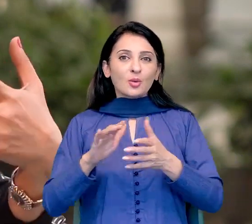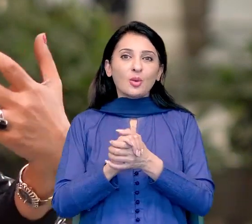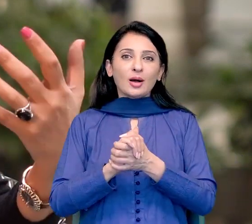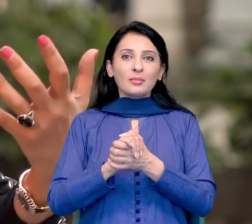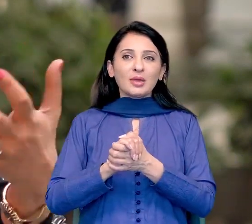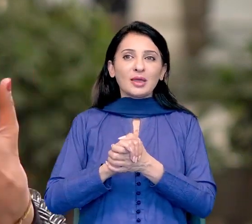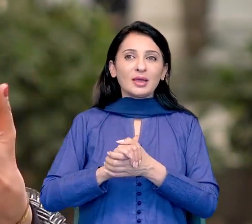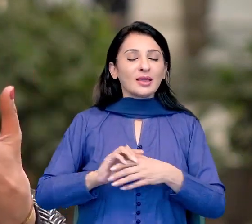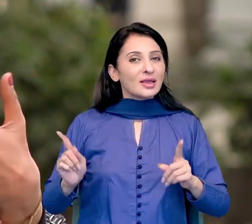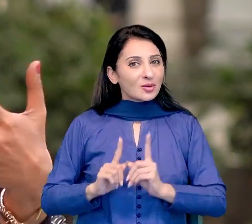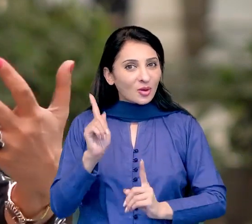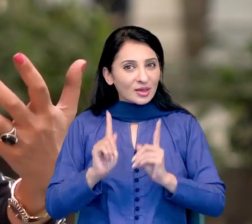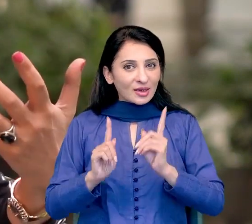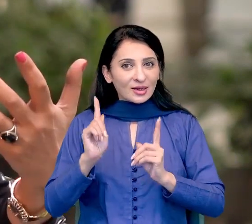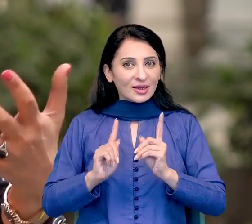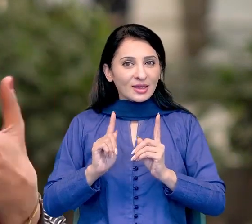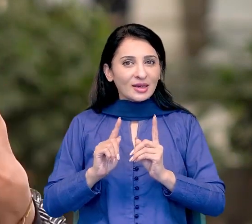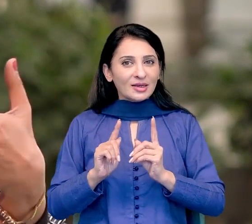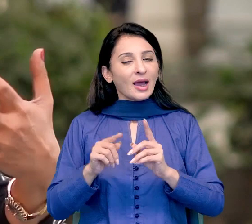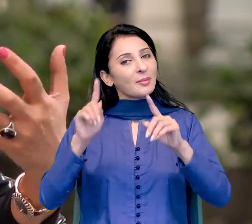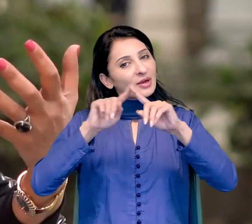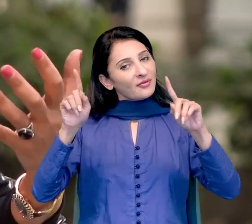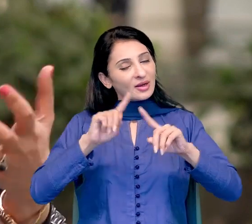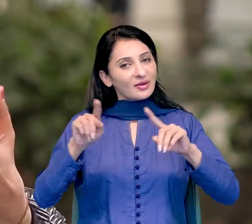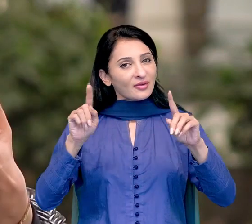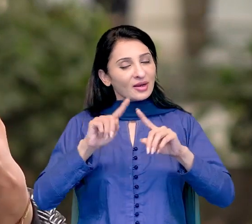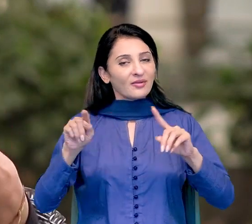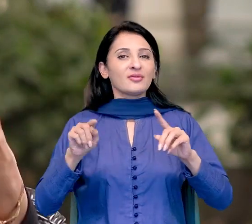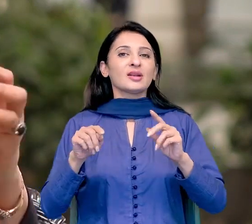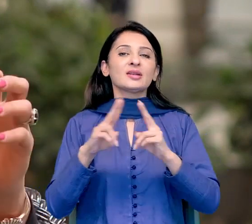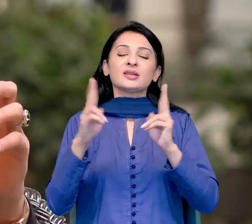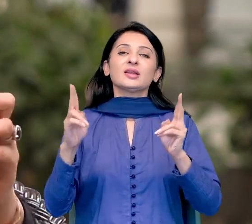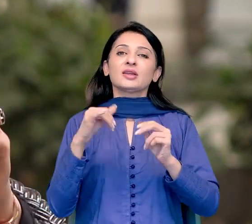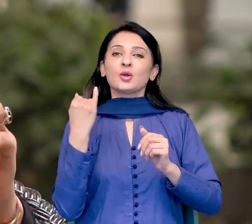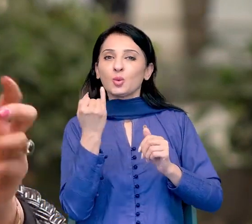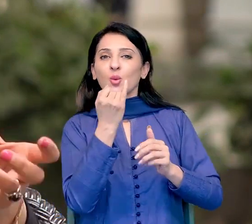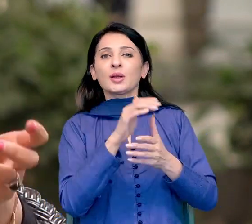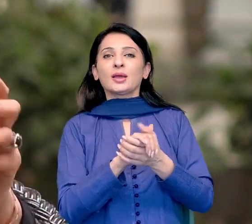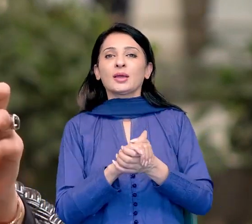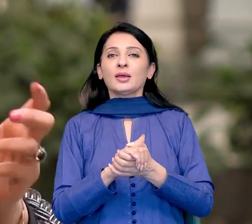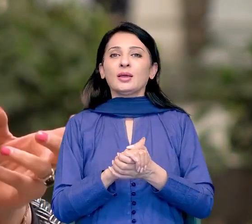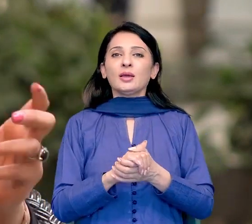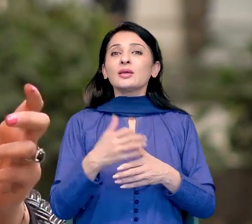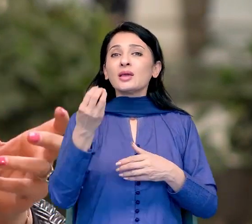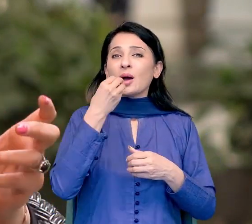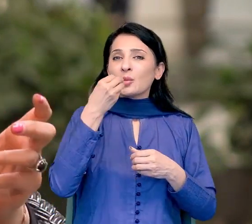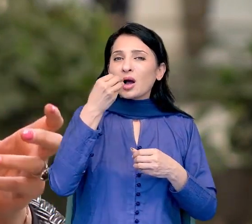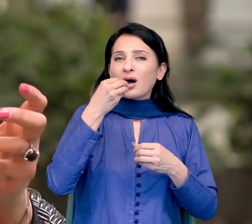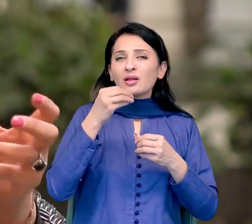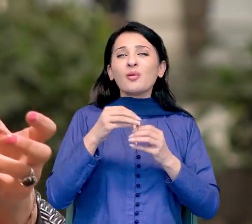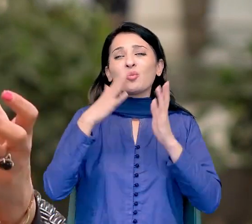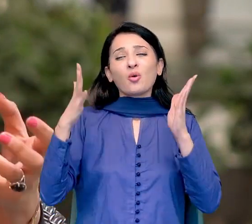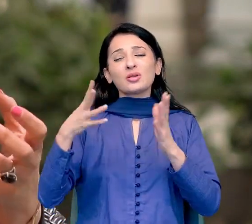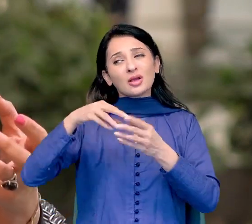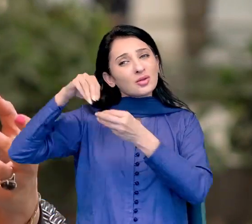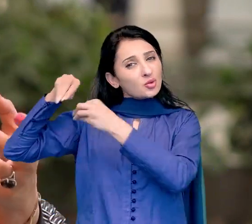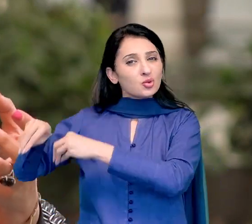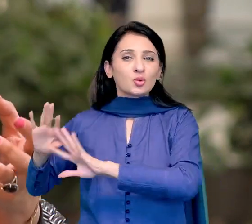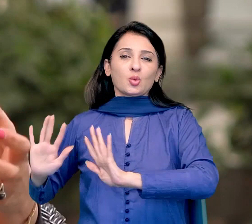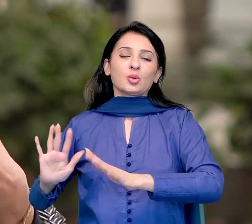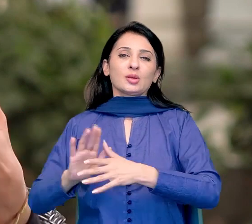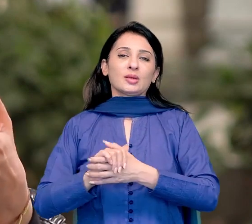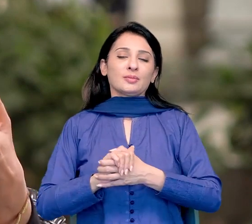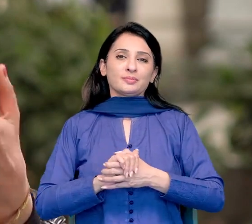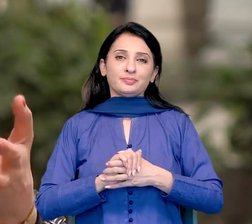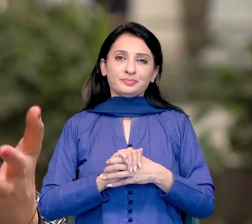ٹو شیئر جوائے اور سیڈنس اور گریف, نان فوڈ ریلیٹڈ ہم کس طریقے سے وہ اپنی ساری نیڈس پوری